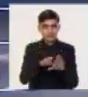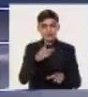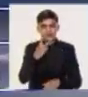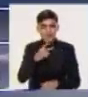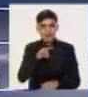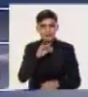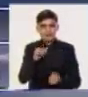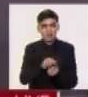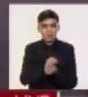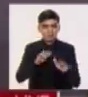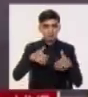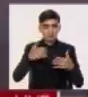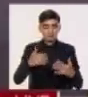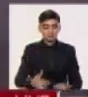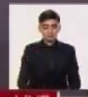лицензий.